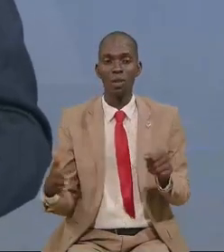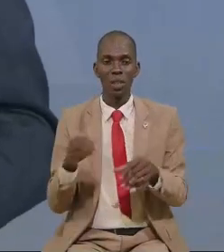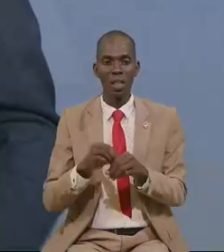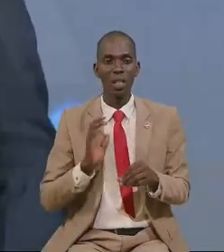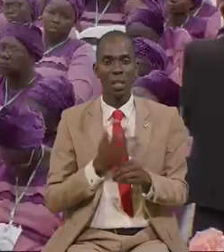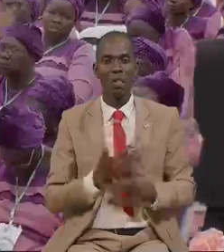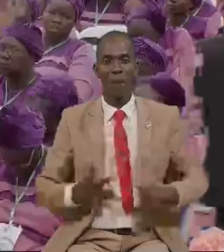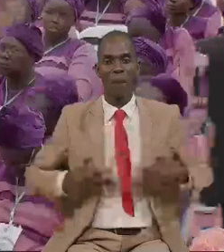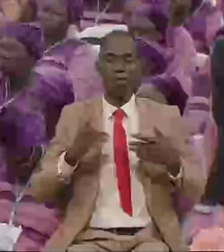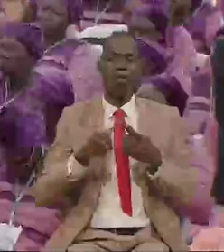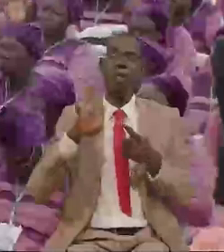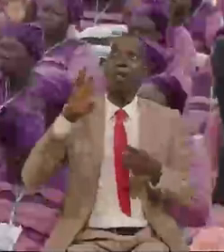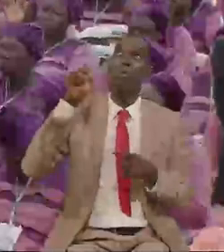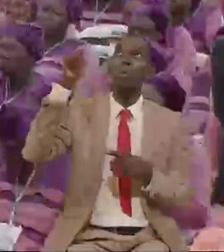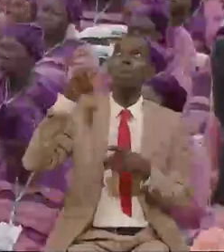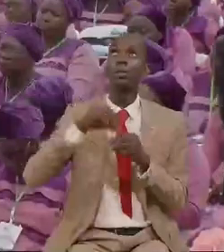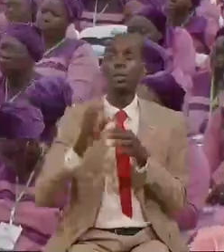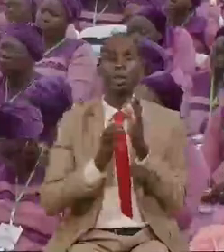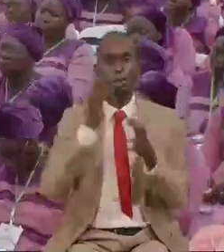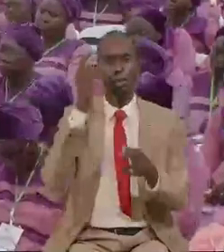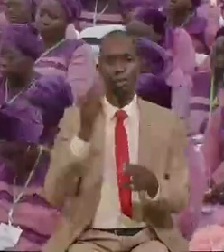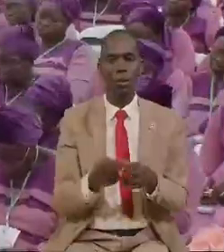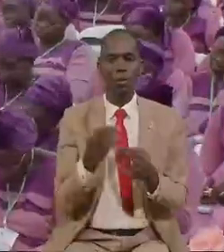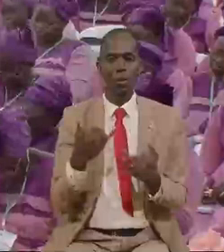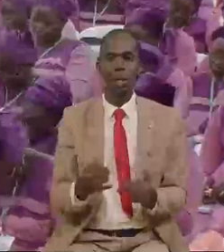Et se assujettit toutes choses au nom de Jésus.